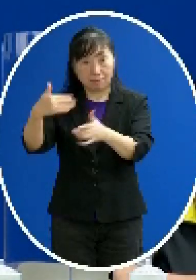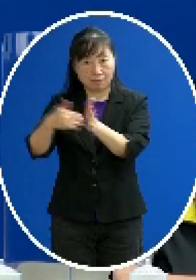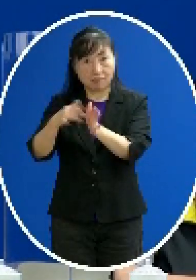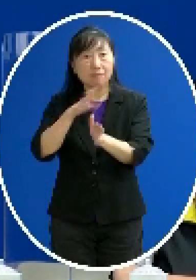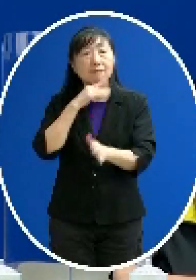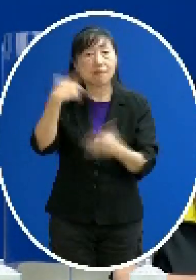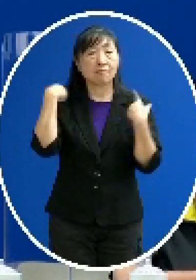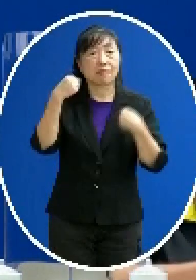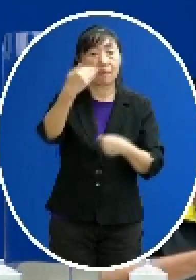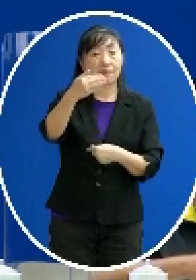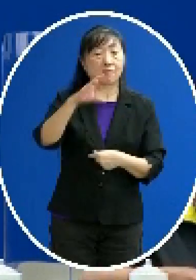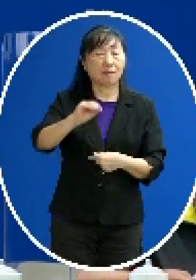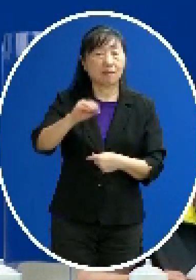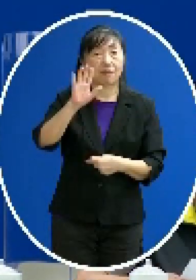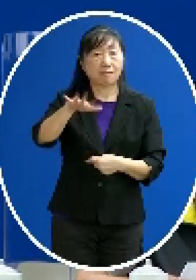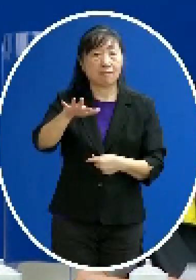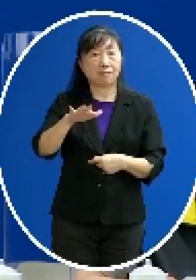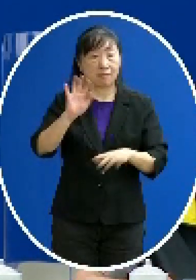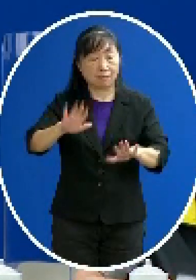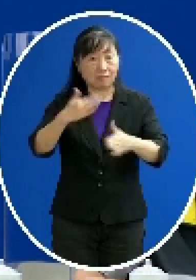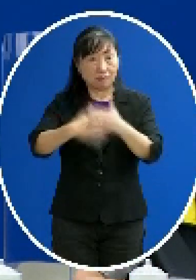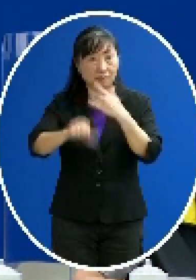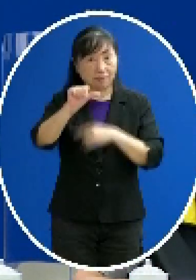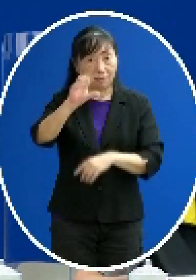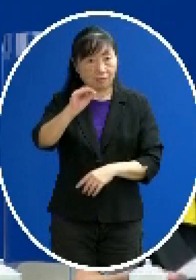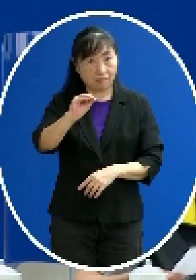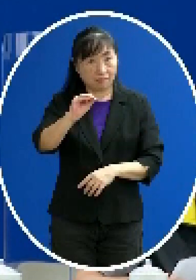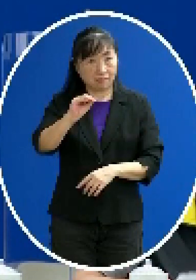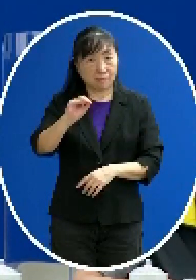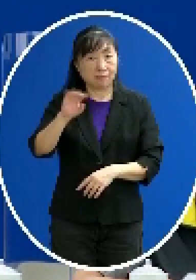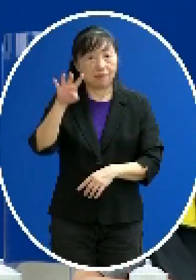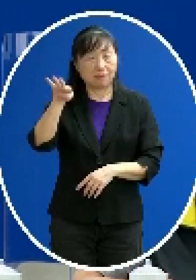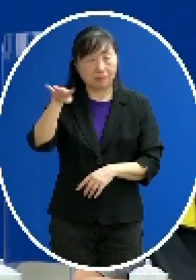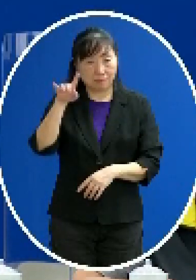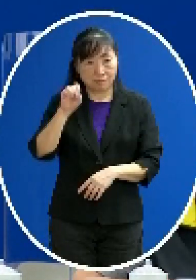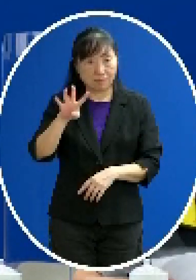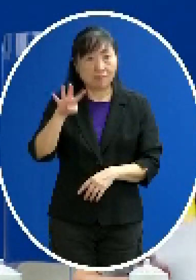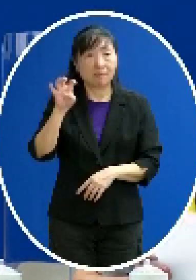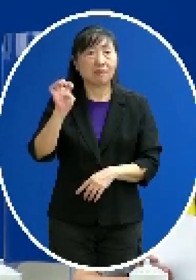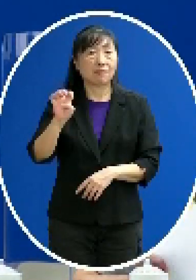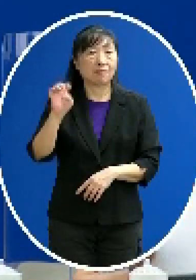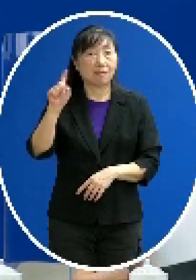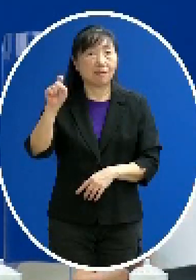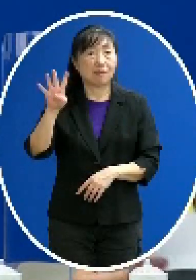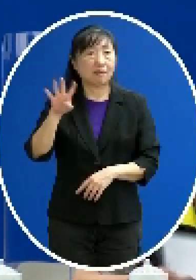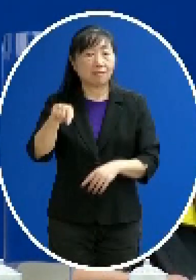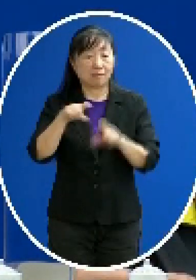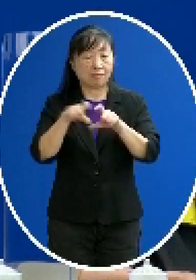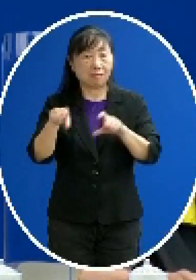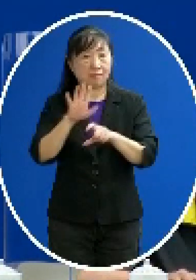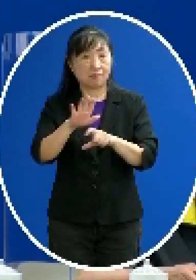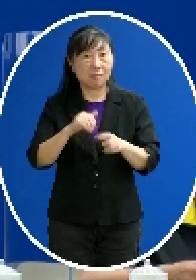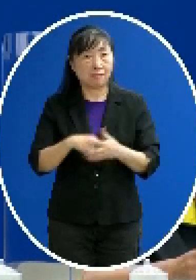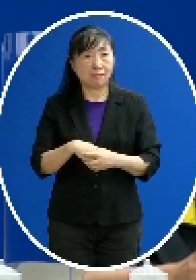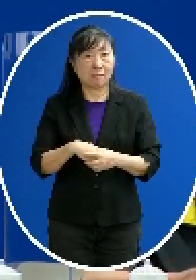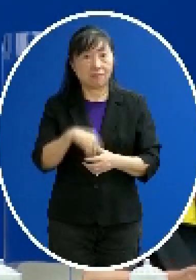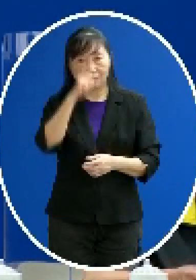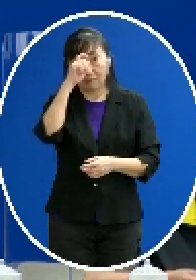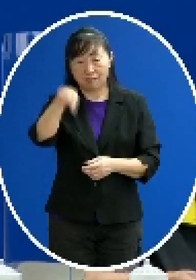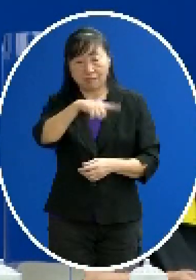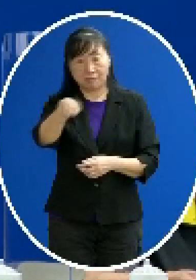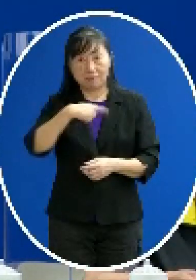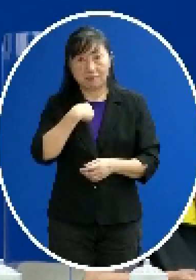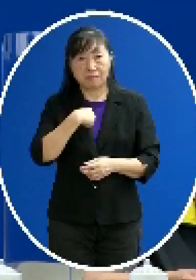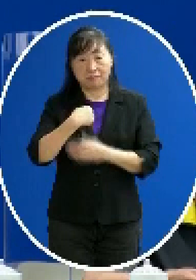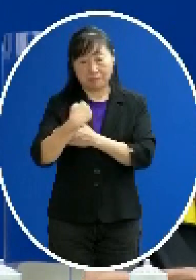有95000剂啊，目前是剩下50414剂哦。所以有关这个部分，我们要希望能够再